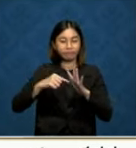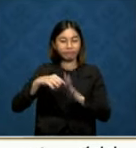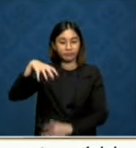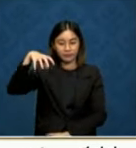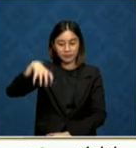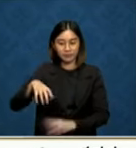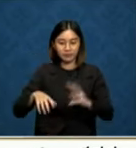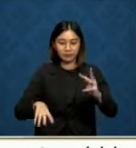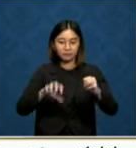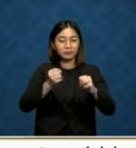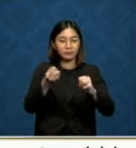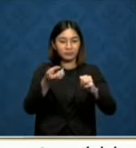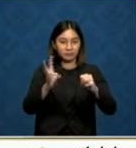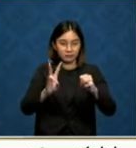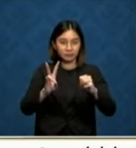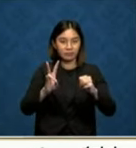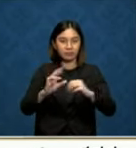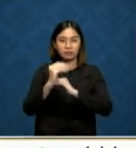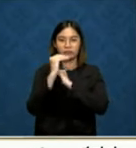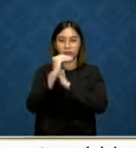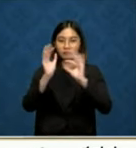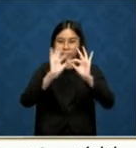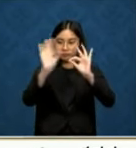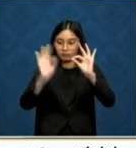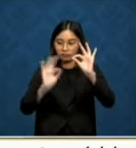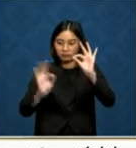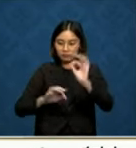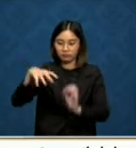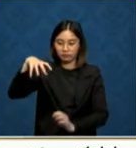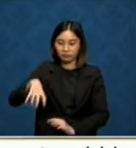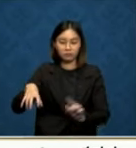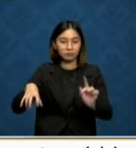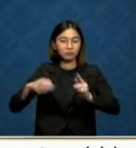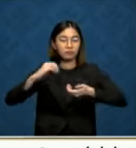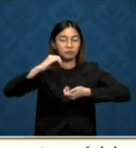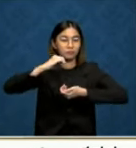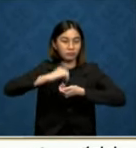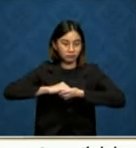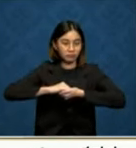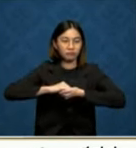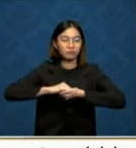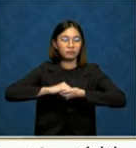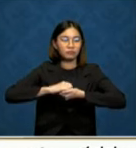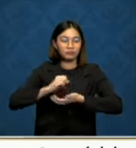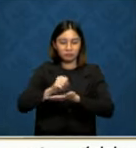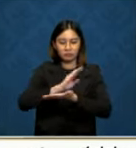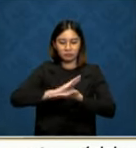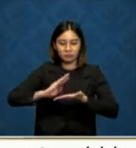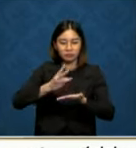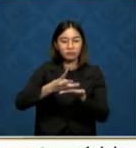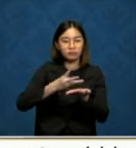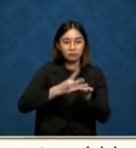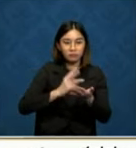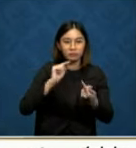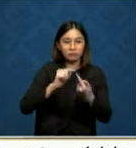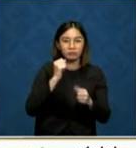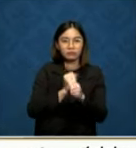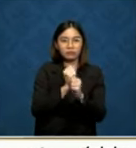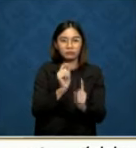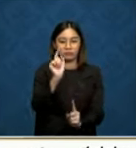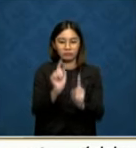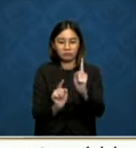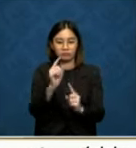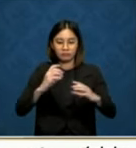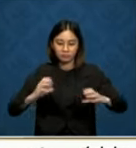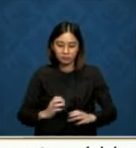ของผู้ respirator